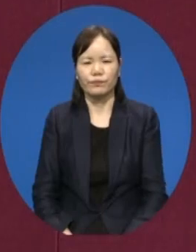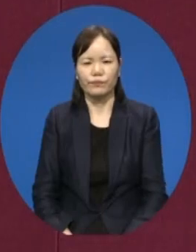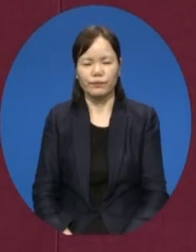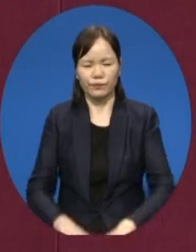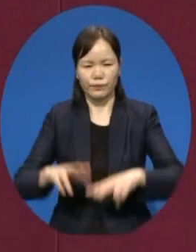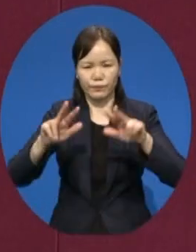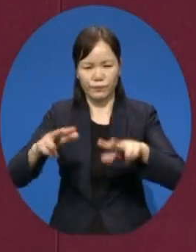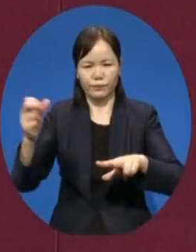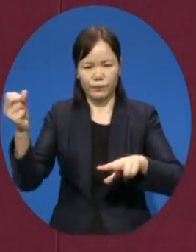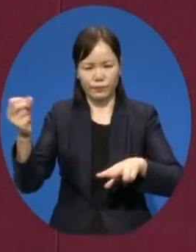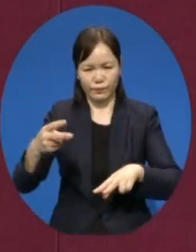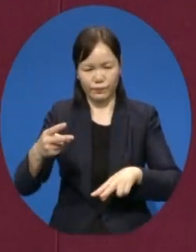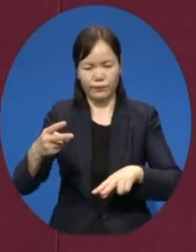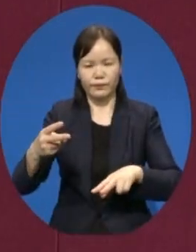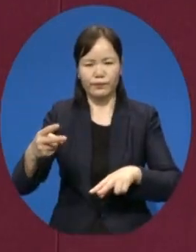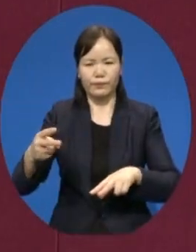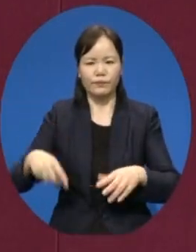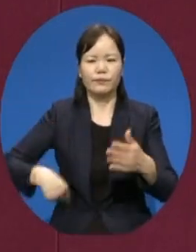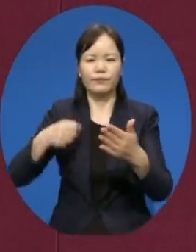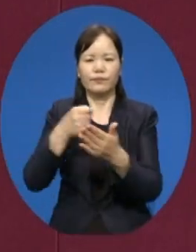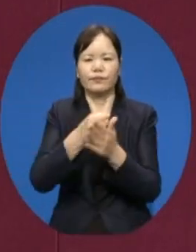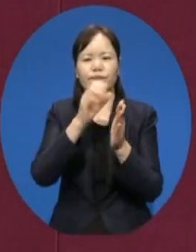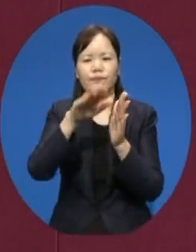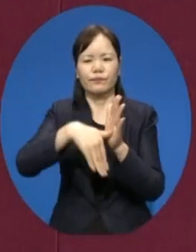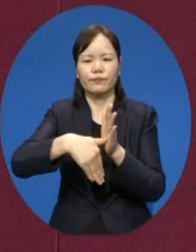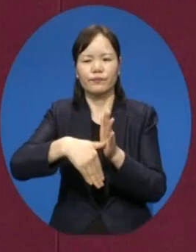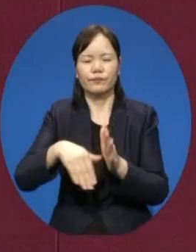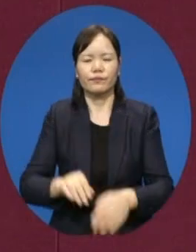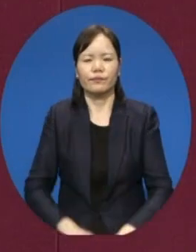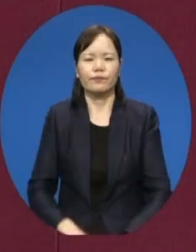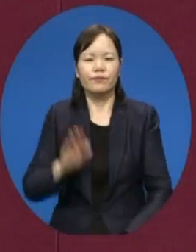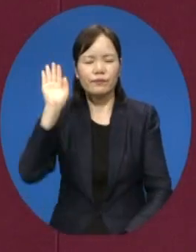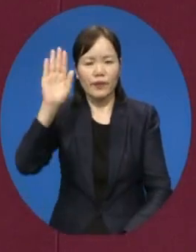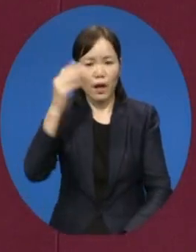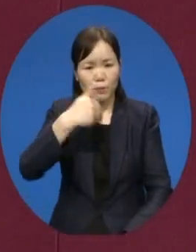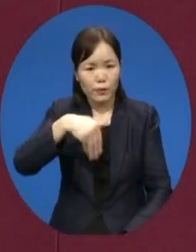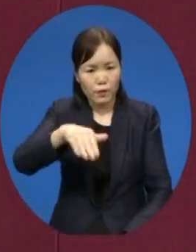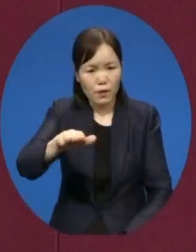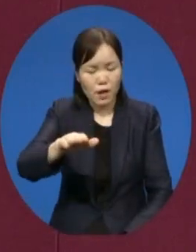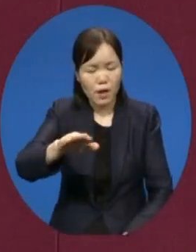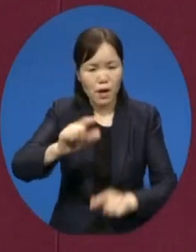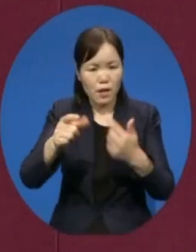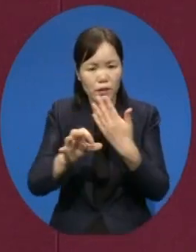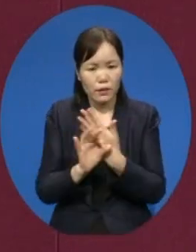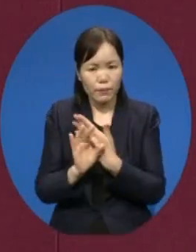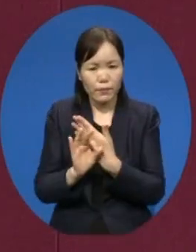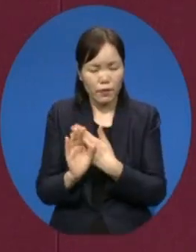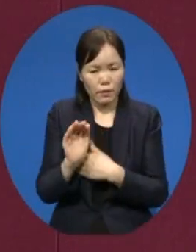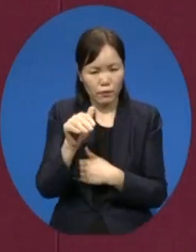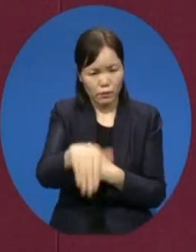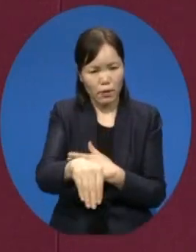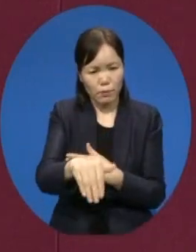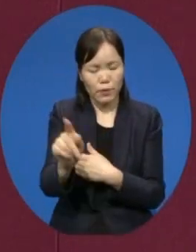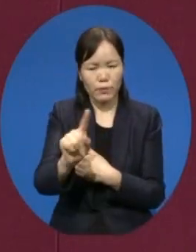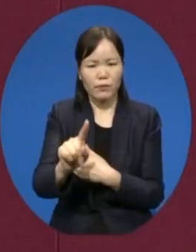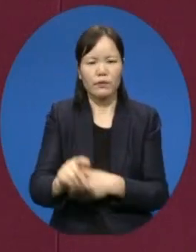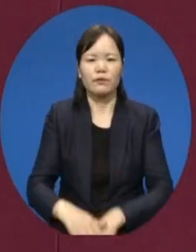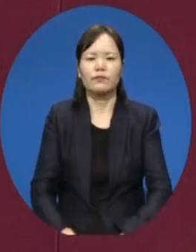이제 다시 우리가 결단할 때가 됐습니다. 앞으로 나아갈 것인지 아니면 뒷걸음질 치다가